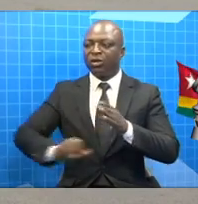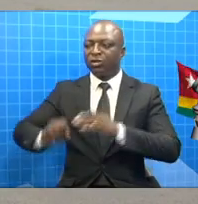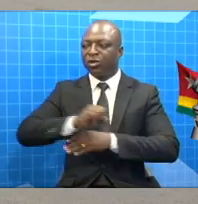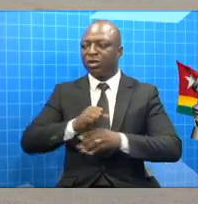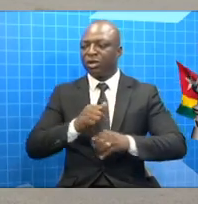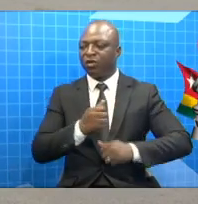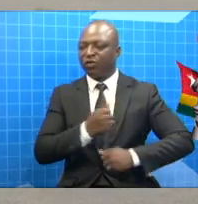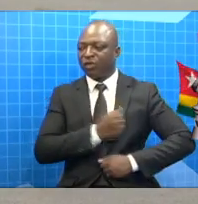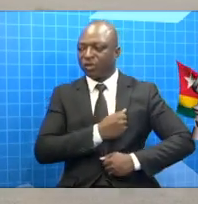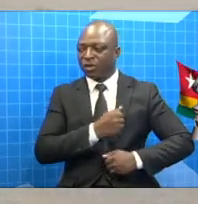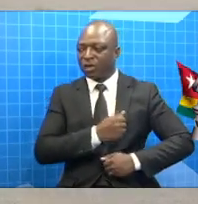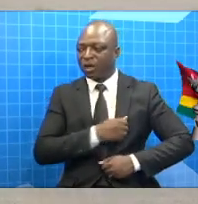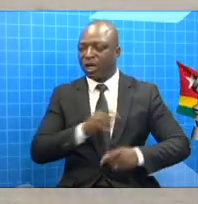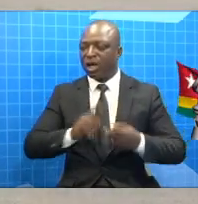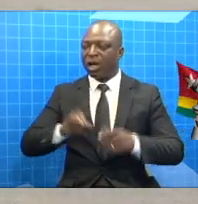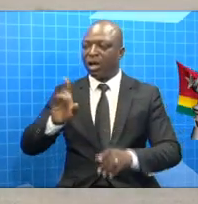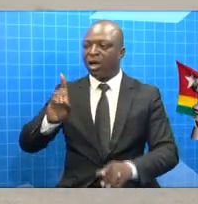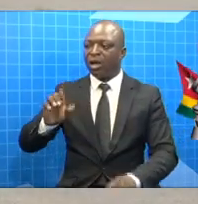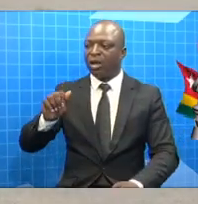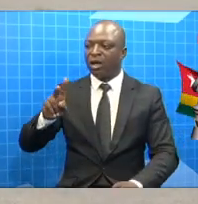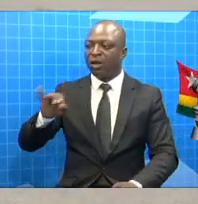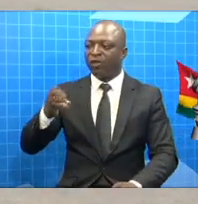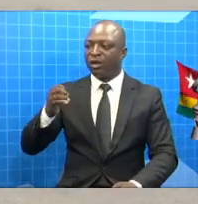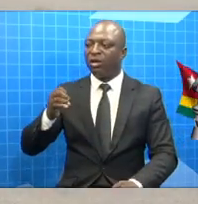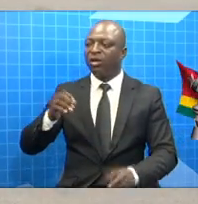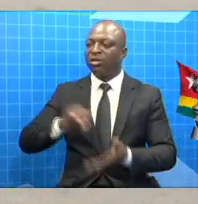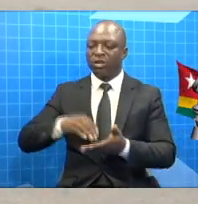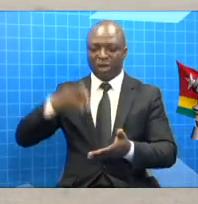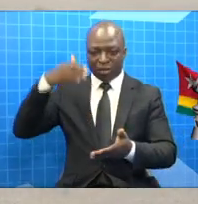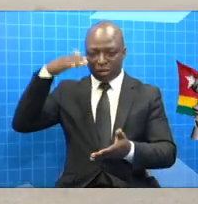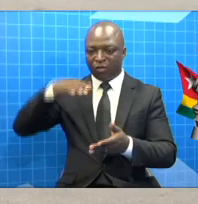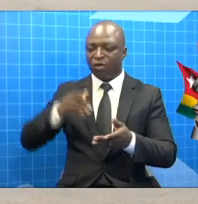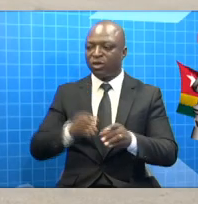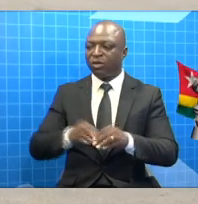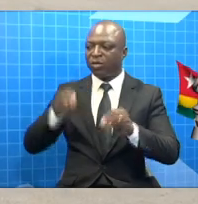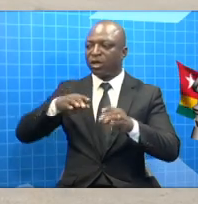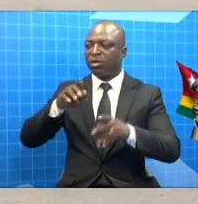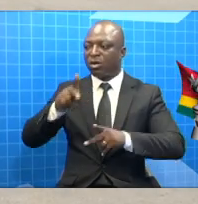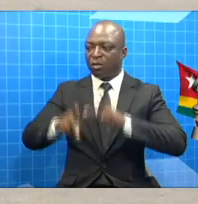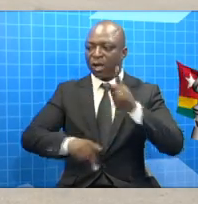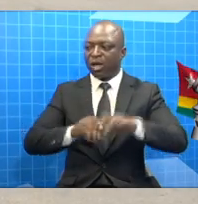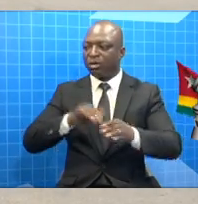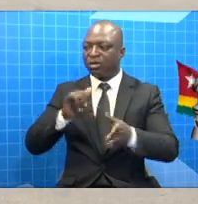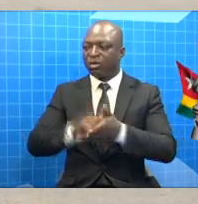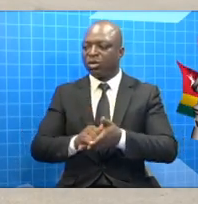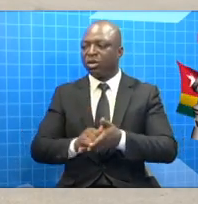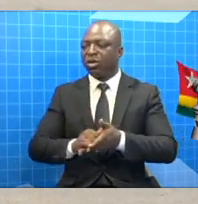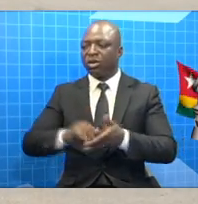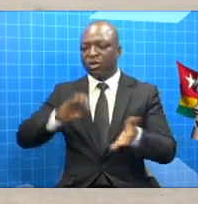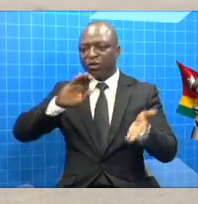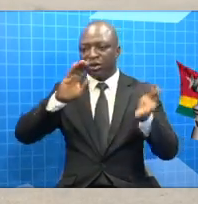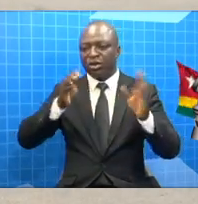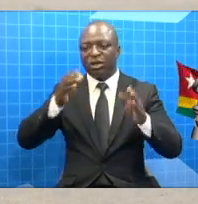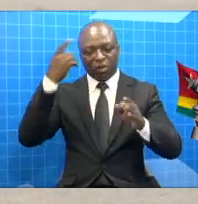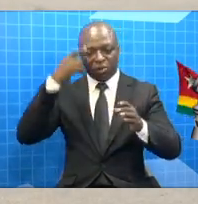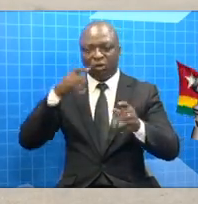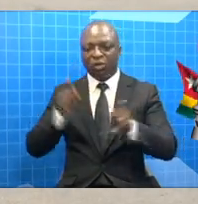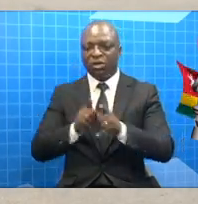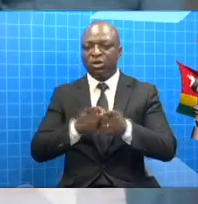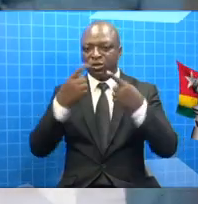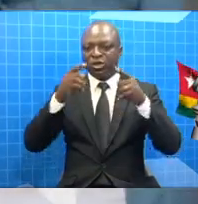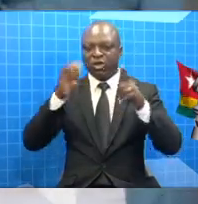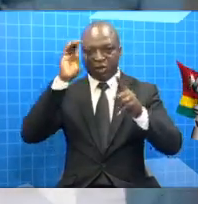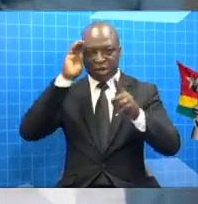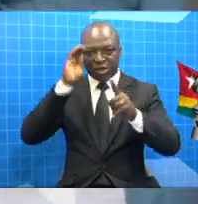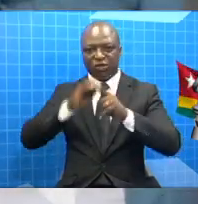forces de sécurité à Davier, ces aspirants sous-lieutenants veulent mettre leurs pas dans ceux de leurs dévanciers pour le succès des